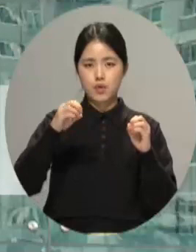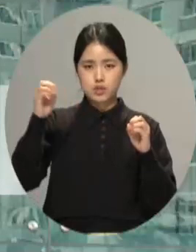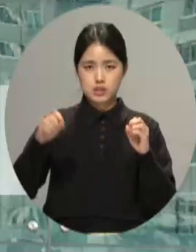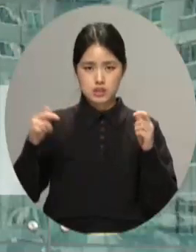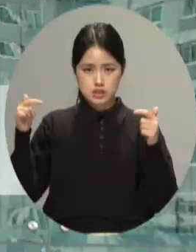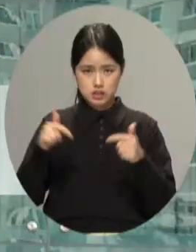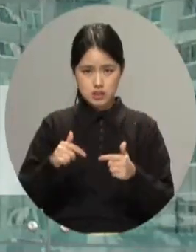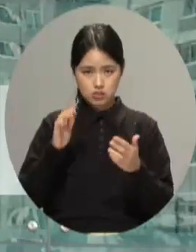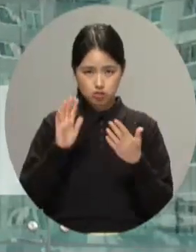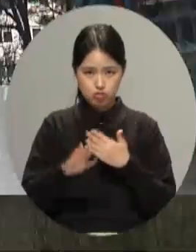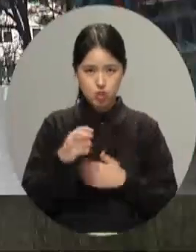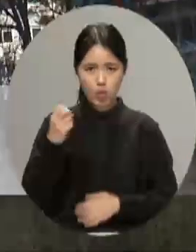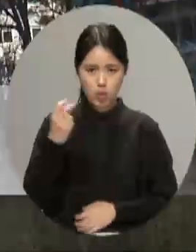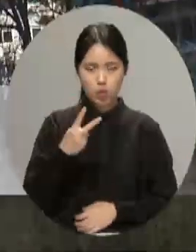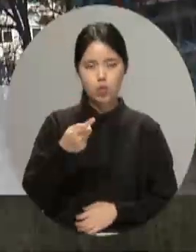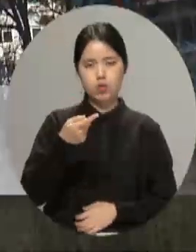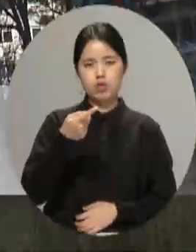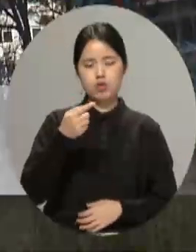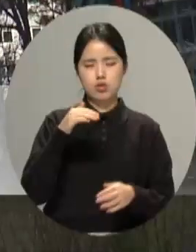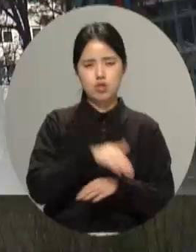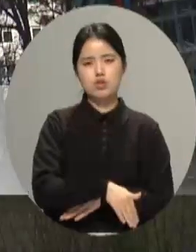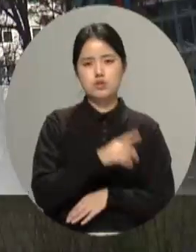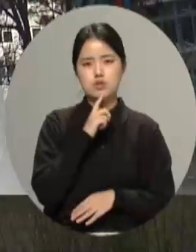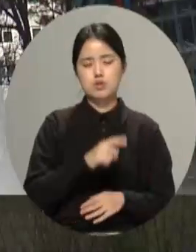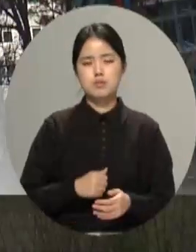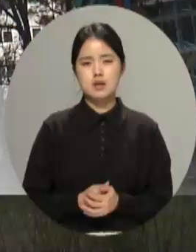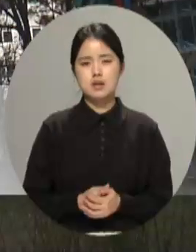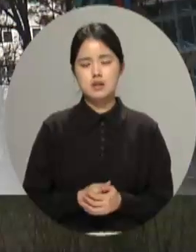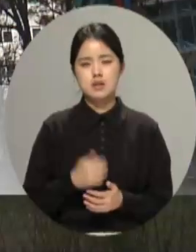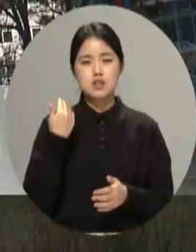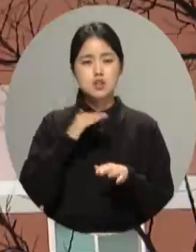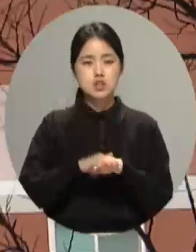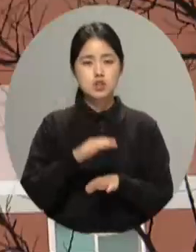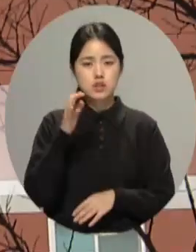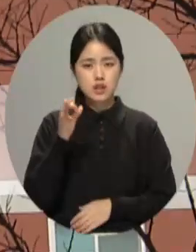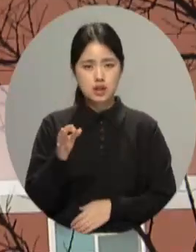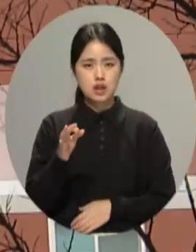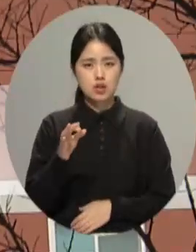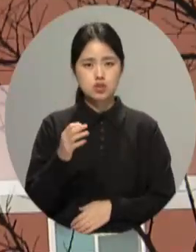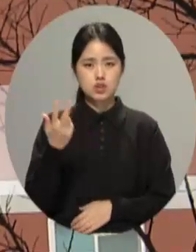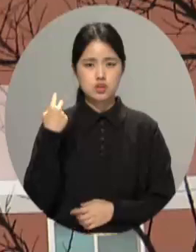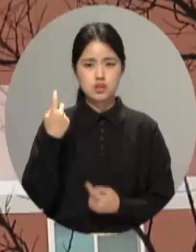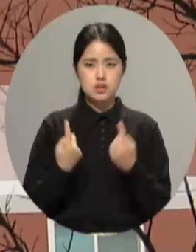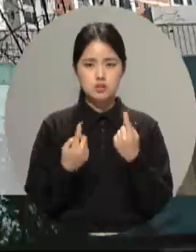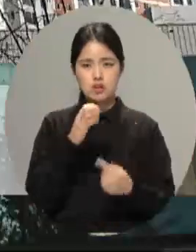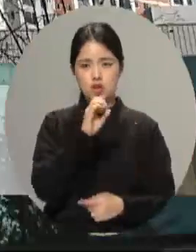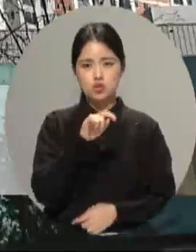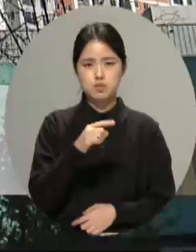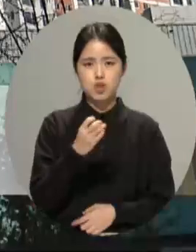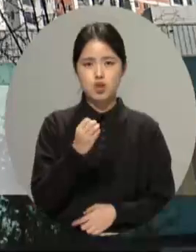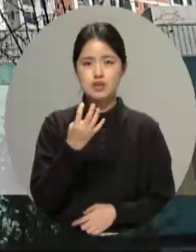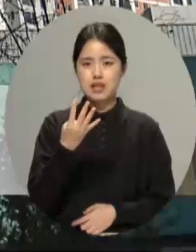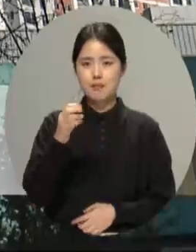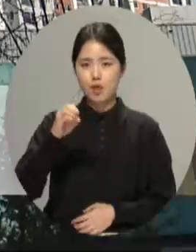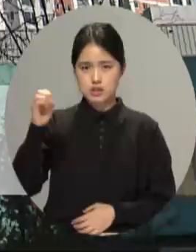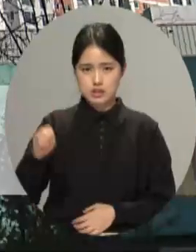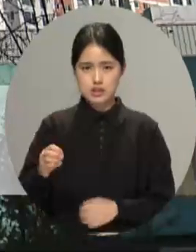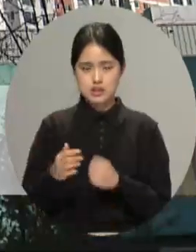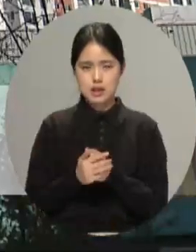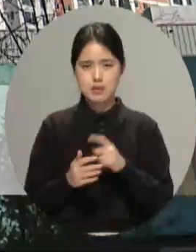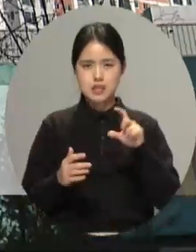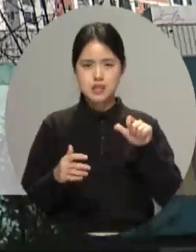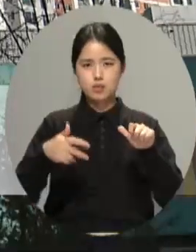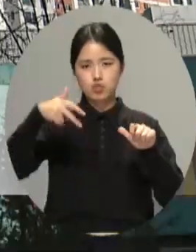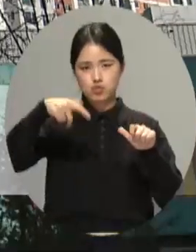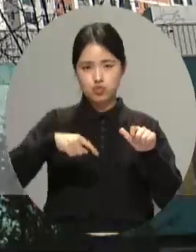이어 2주째 하락세입니다 아파트 전세 가격은 전주 대비 0.04% 상승해 15주째 상승하고